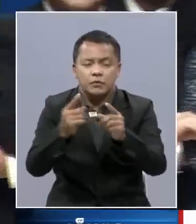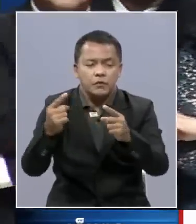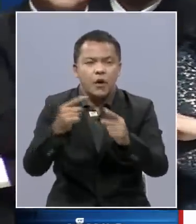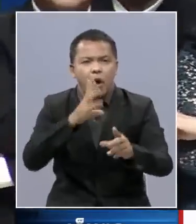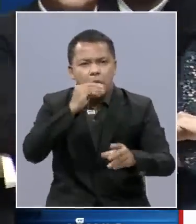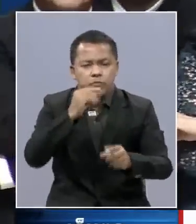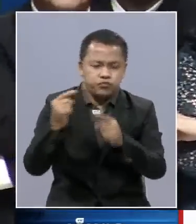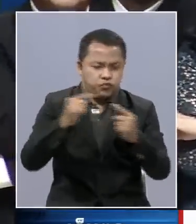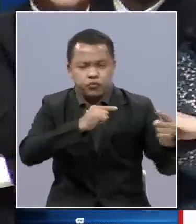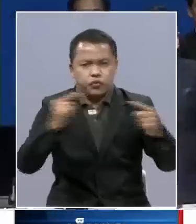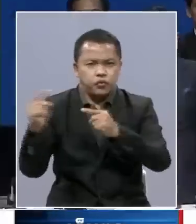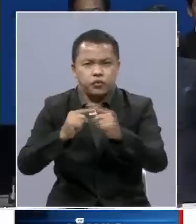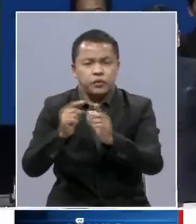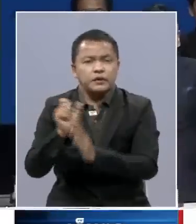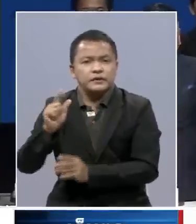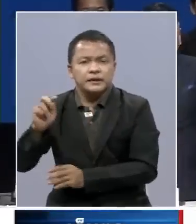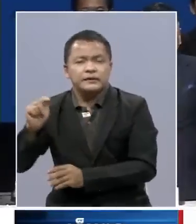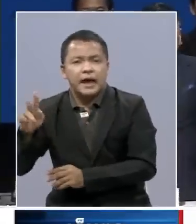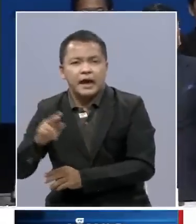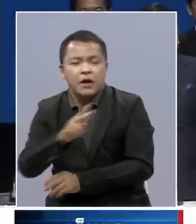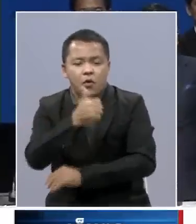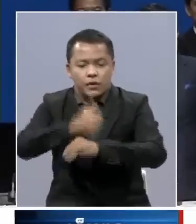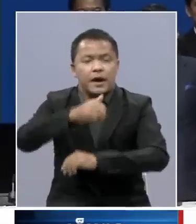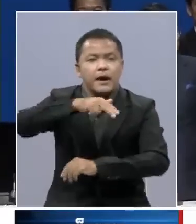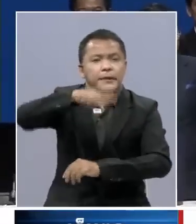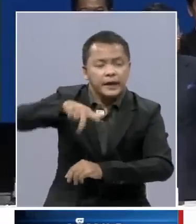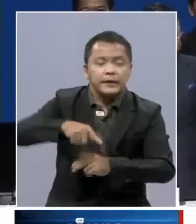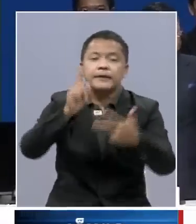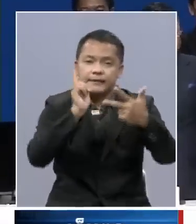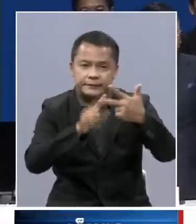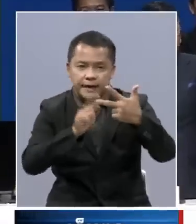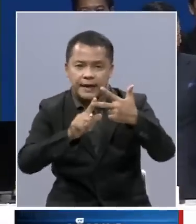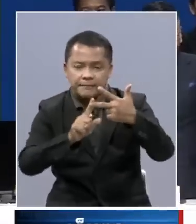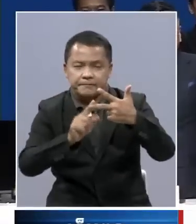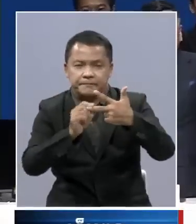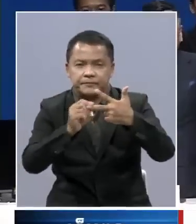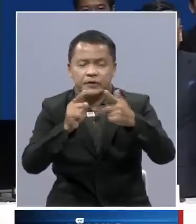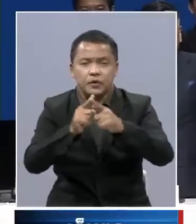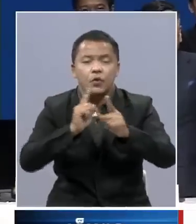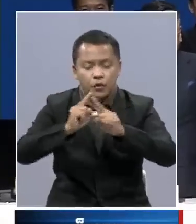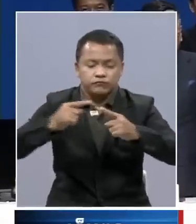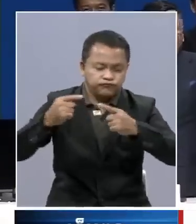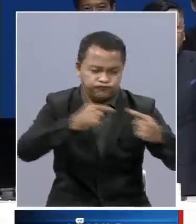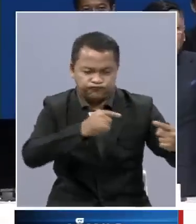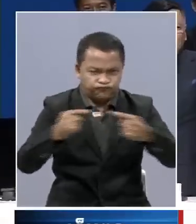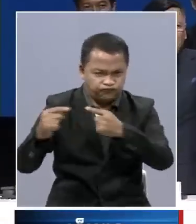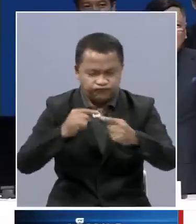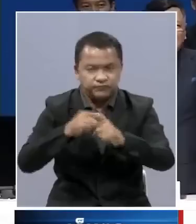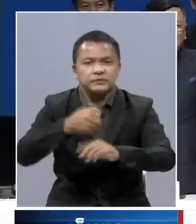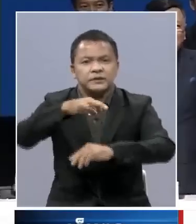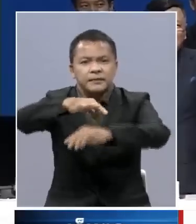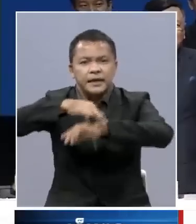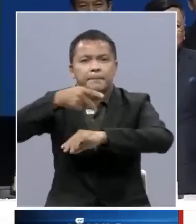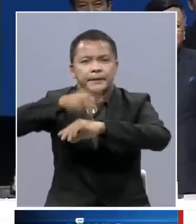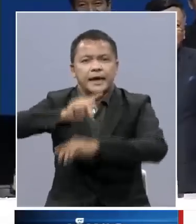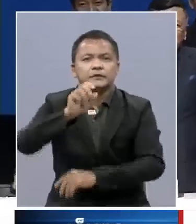กับคุณหมอชลน่านและคุณสิทธาธิวารีนะฮะเรื่องที่3ก็คือการต่อรองเพื่อชิงตำแหน่งประธ